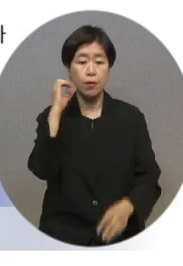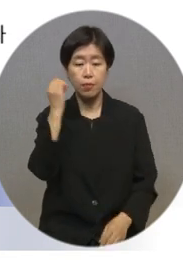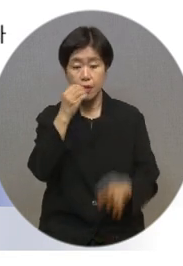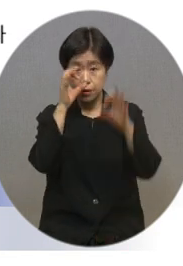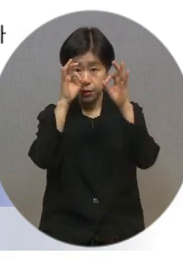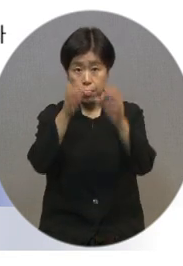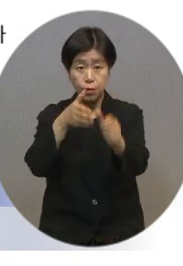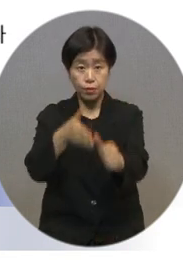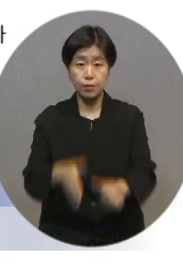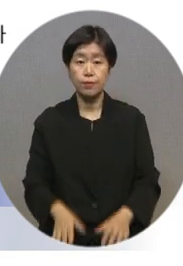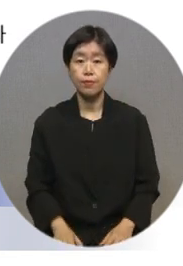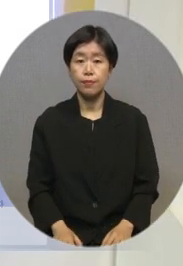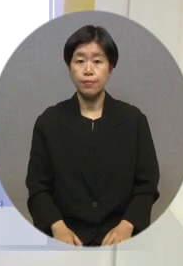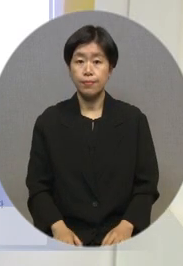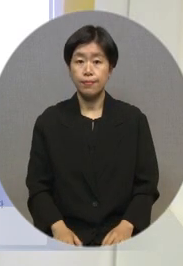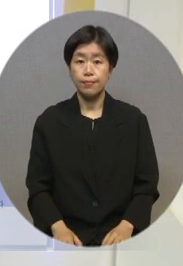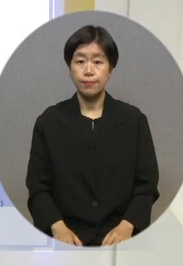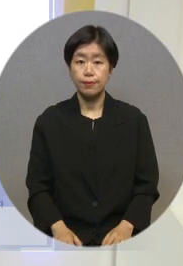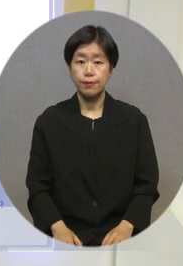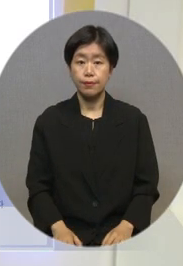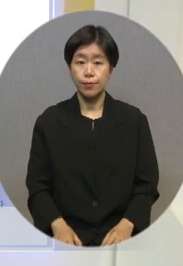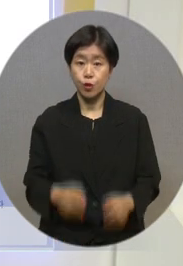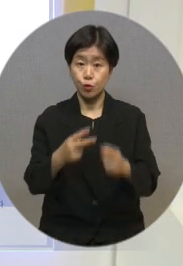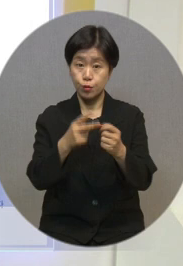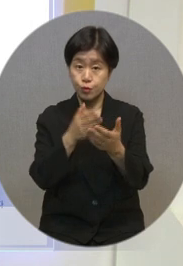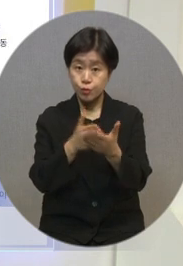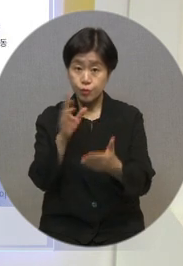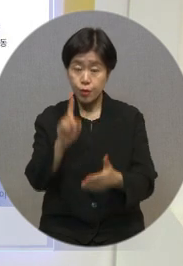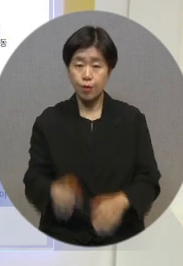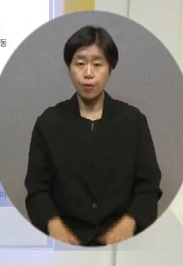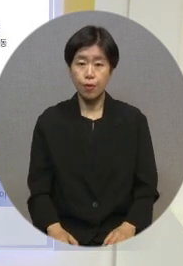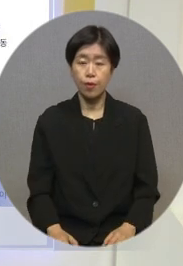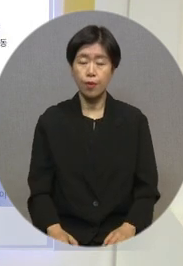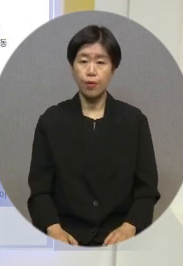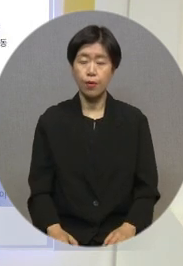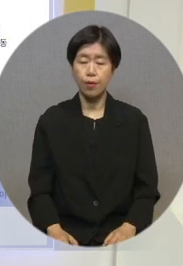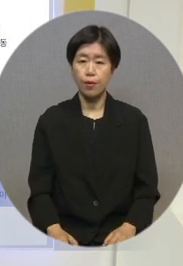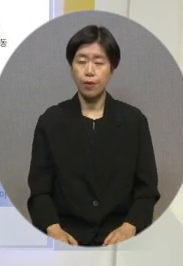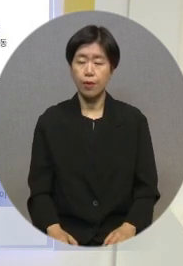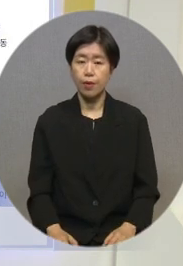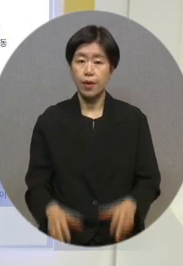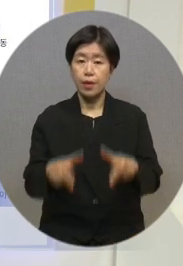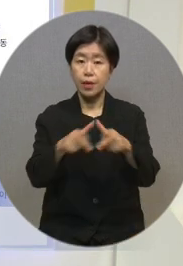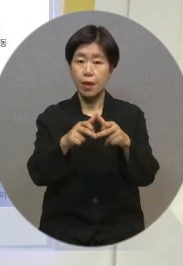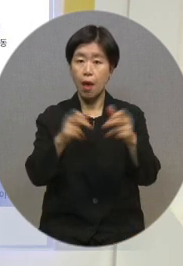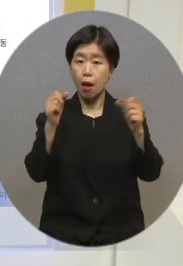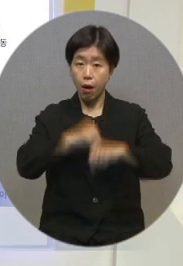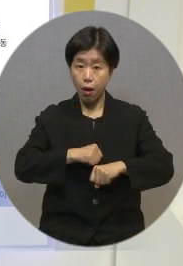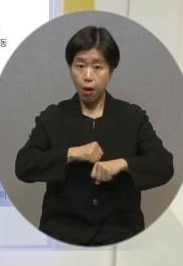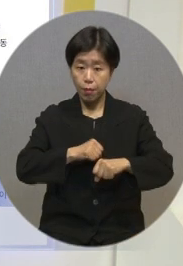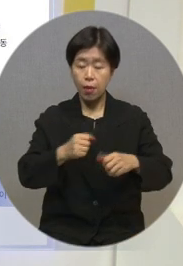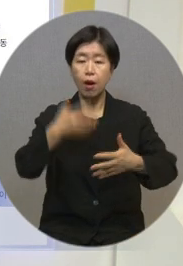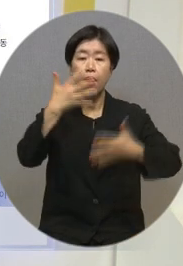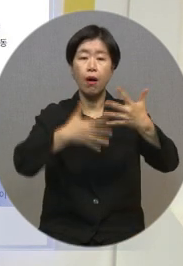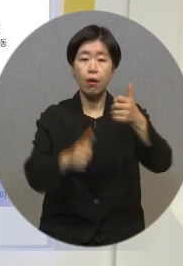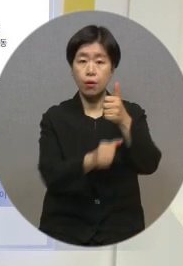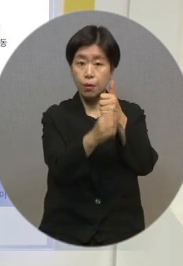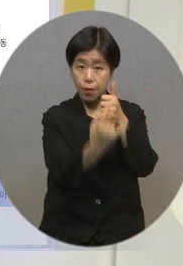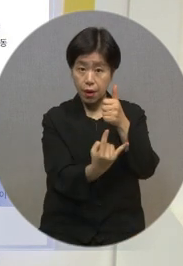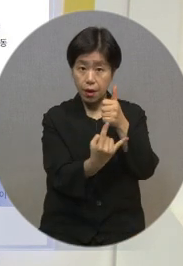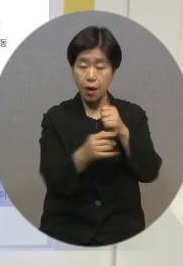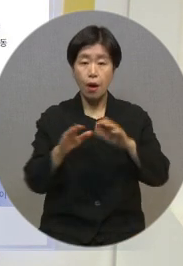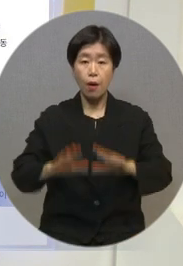수 있습니다 다음 뉴스는이 베리어프리 영화 위원회가 이달 30일까지 2024